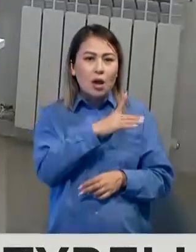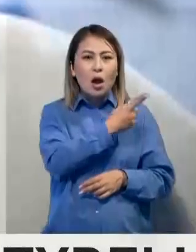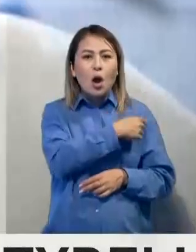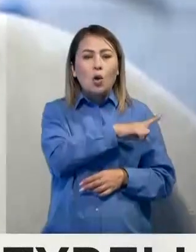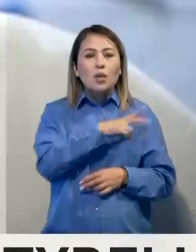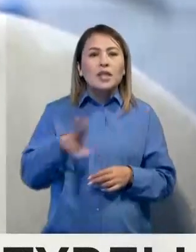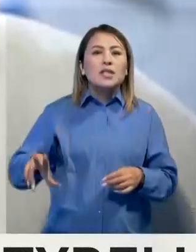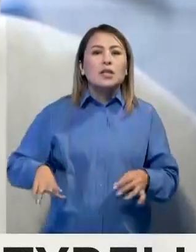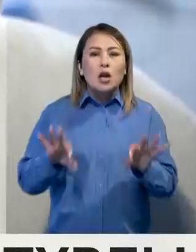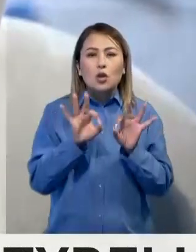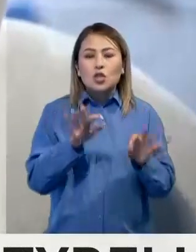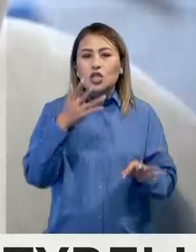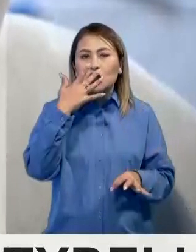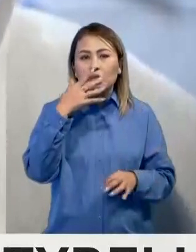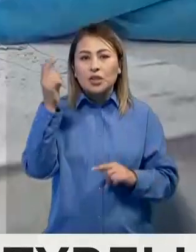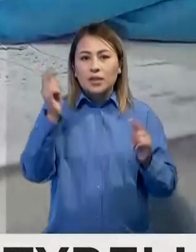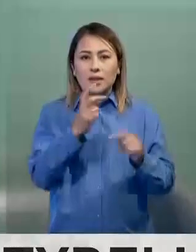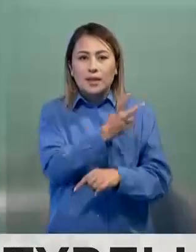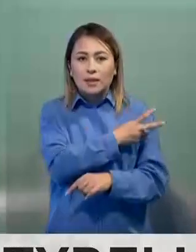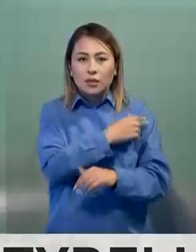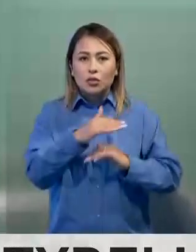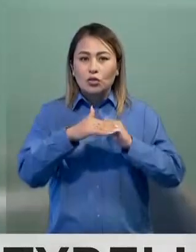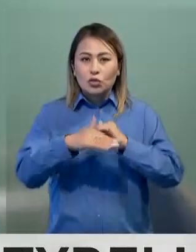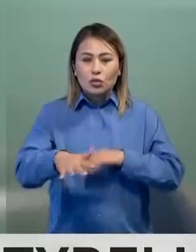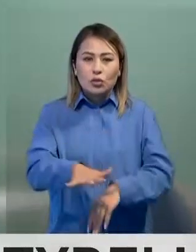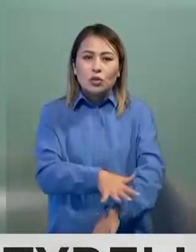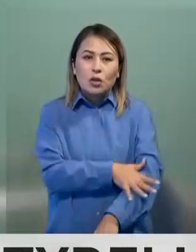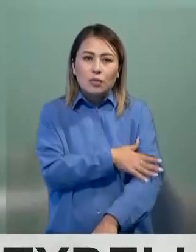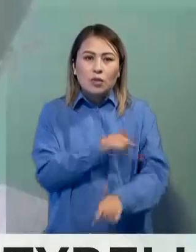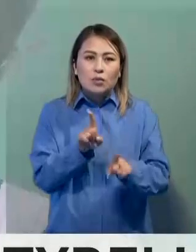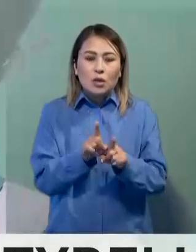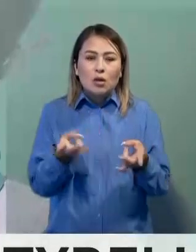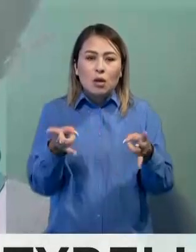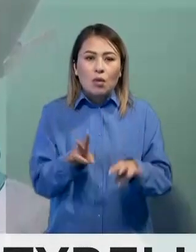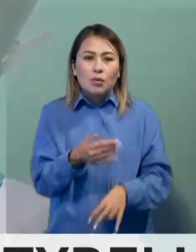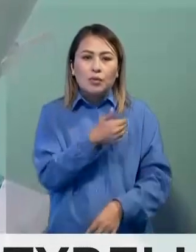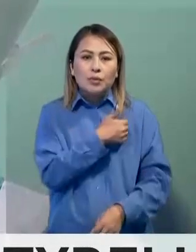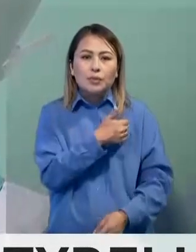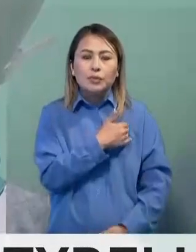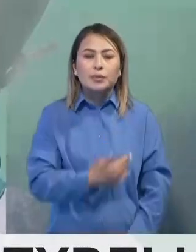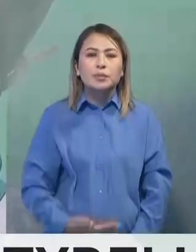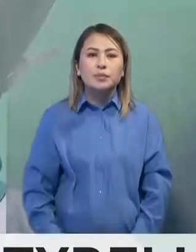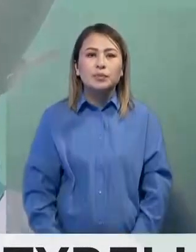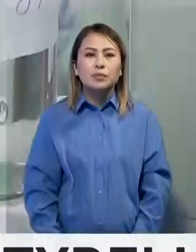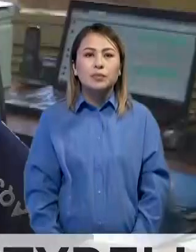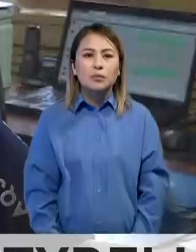жаста. Аурухана директорының айтуынша, шетелдік дәрігерлер елде ұзақ мерзімге қалуға ниетті.